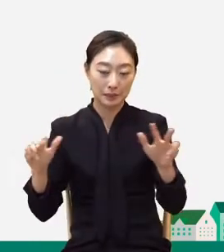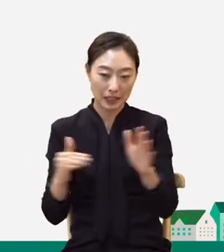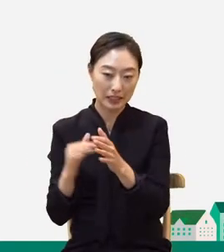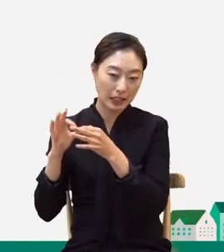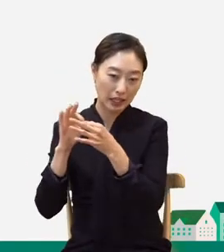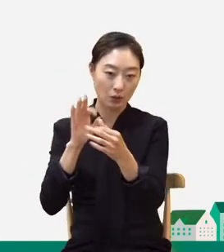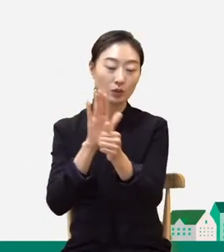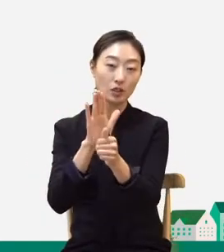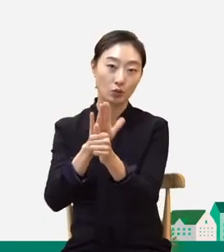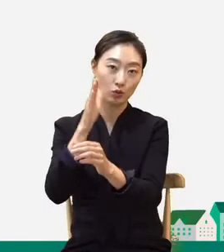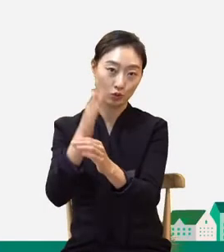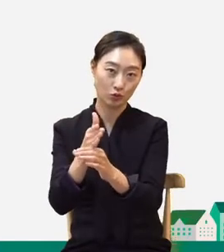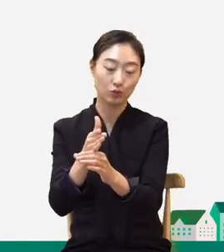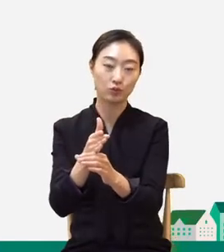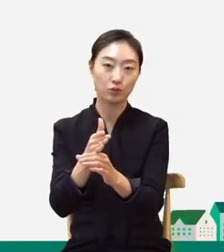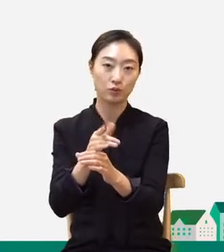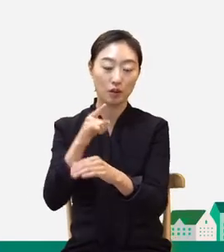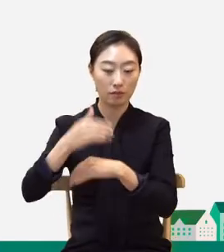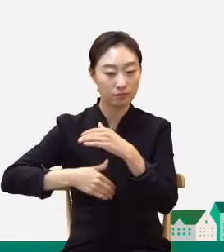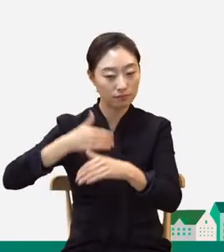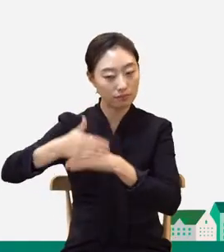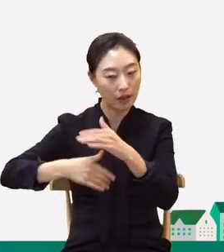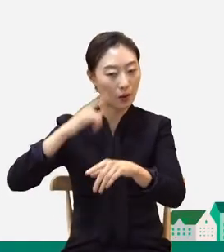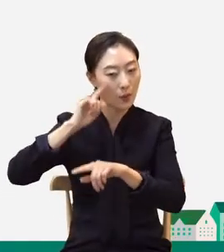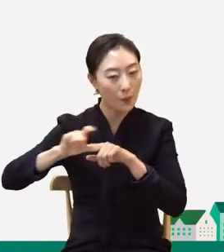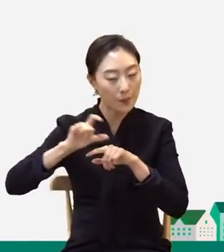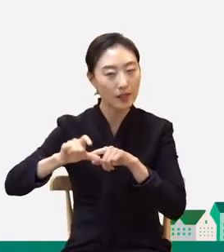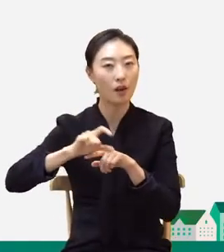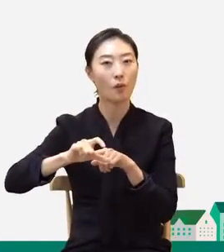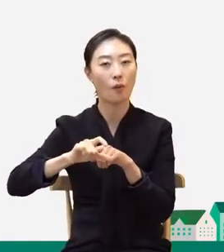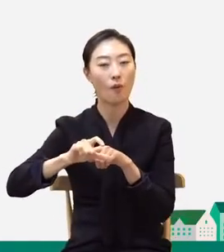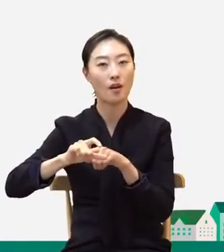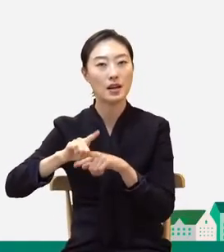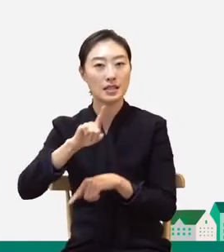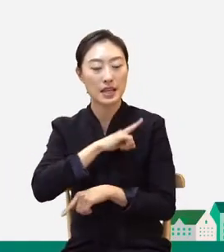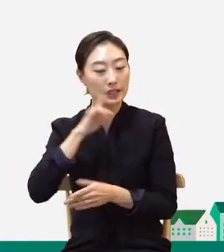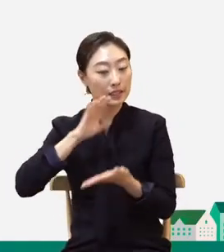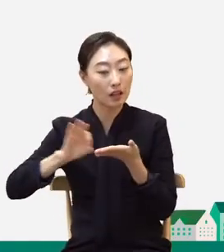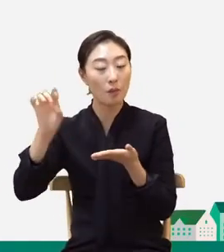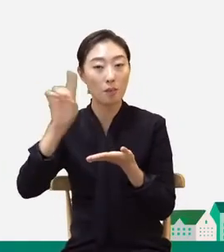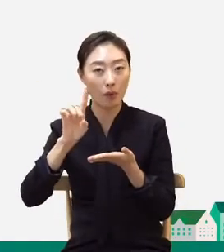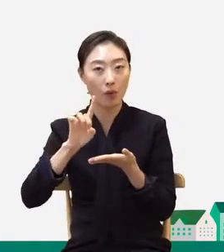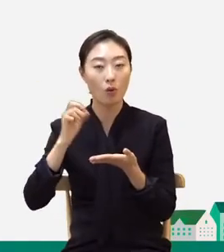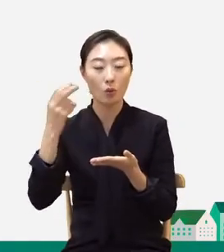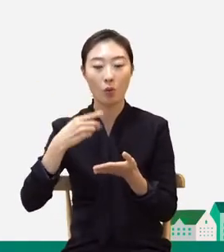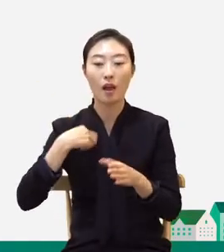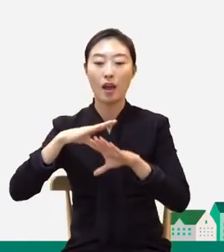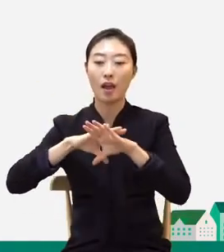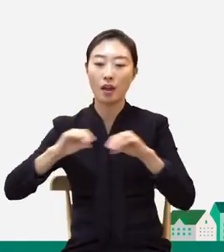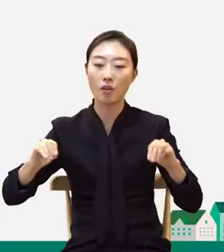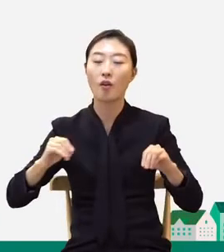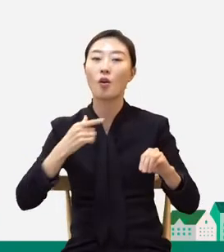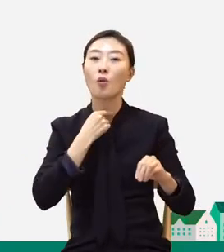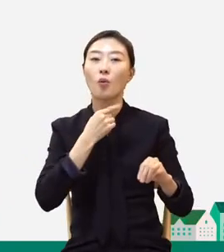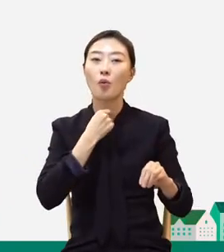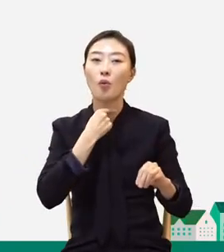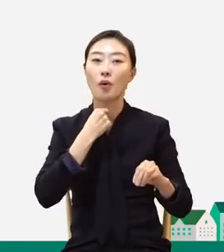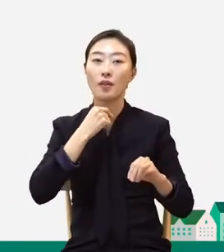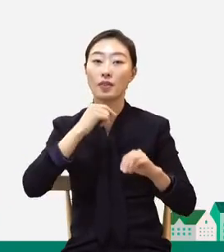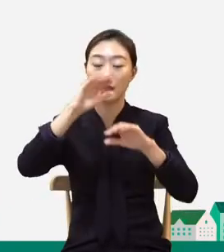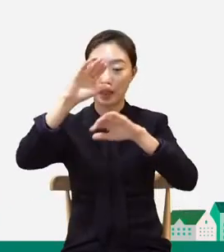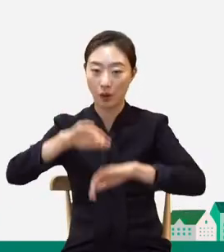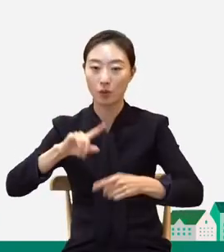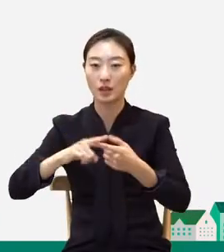계속 지원을 하고 있는데요. 그 과정에서 고민하고 다뤘던 부분, 저희가 또 해결하고 접근했던 것들을